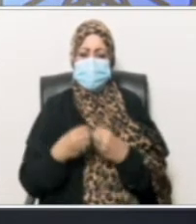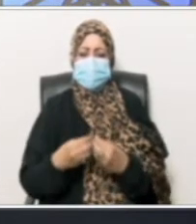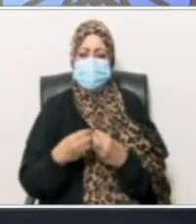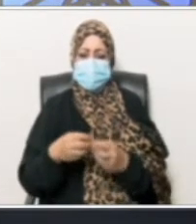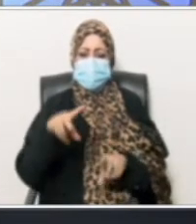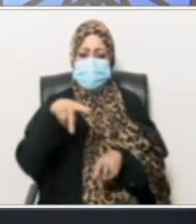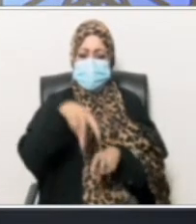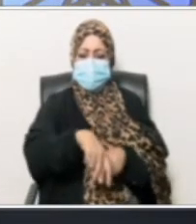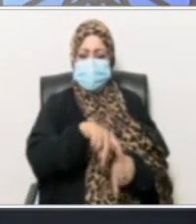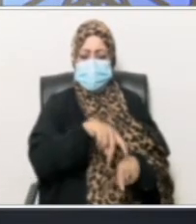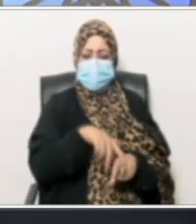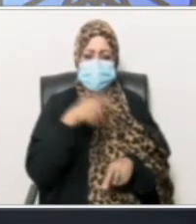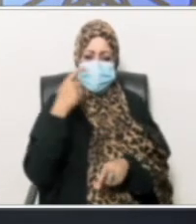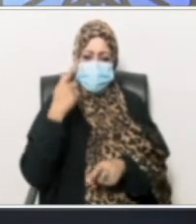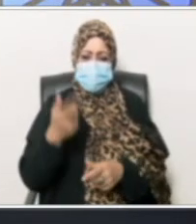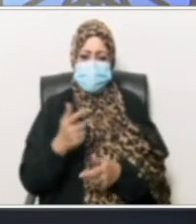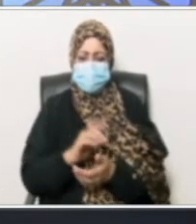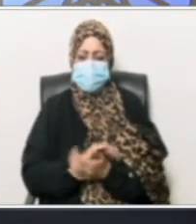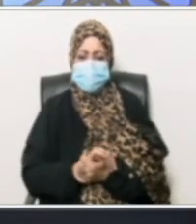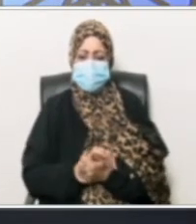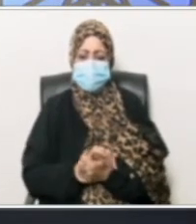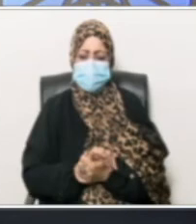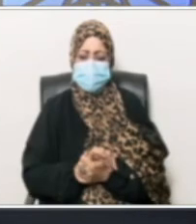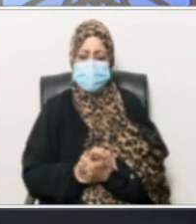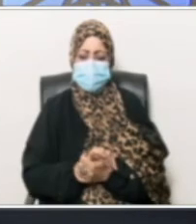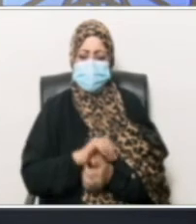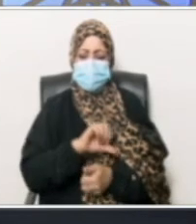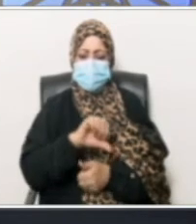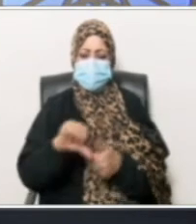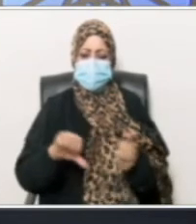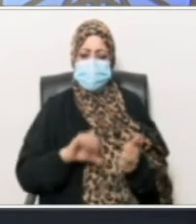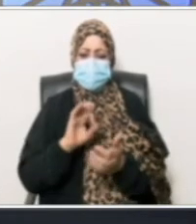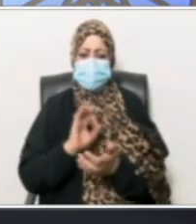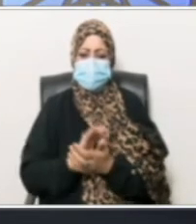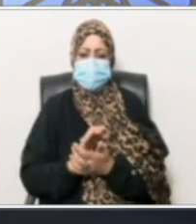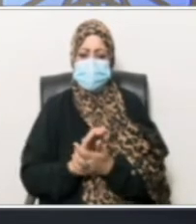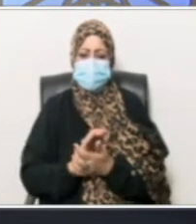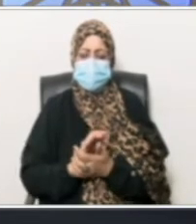ينتقض إيمانه. ينتقض إيمانه. إيه ينتقض إيمانه.